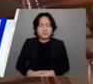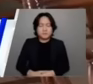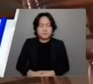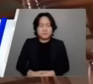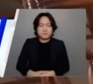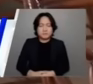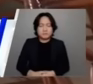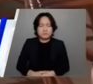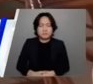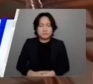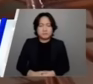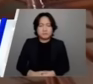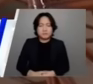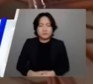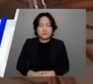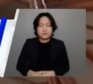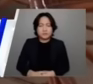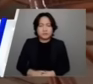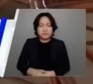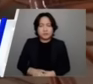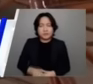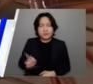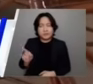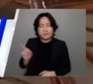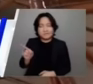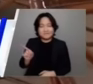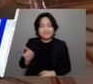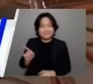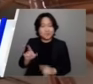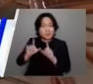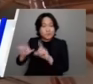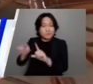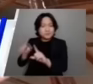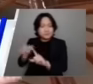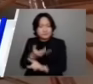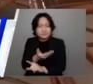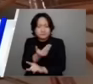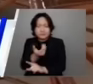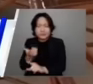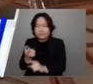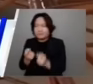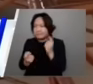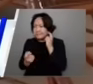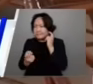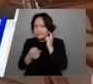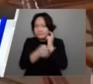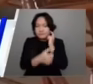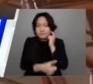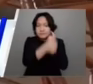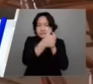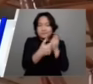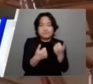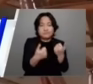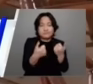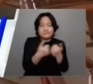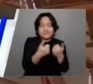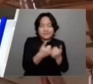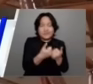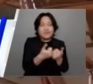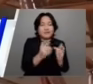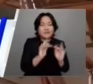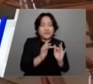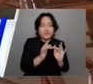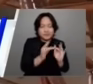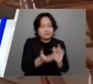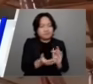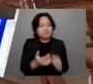suspect na nanalo yung victims via online game, siningil niya, pero pagpunta niya